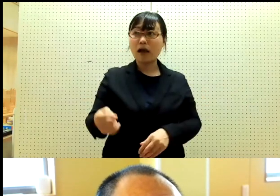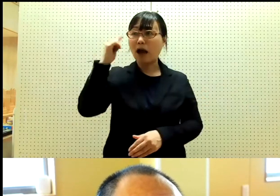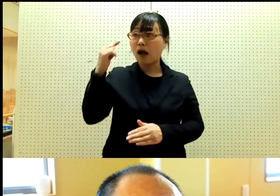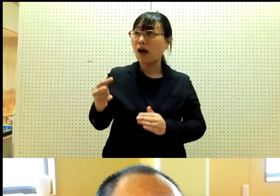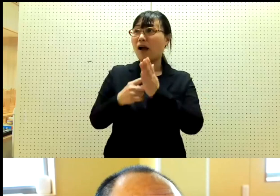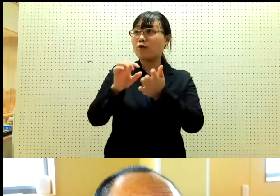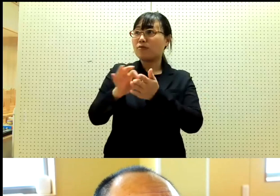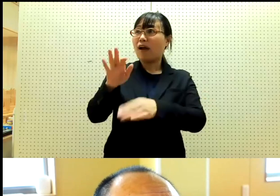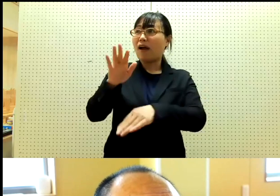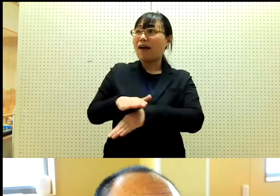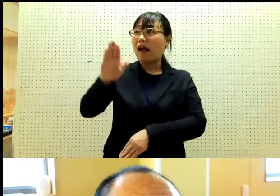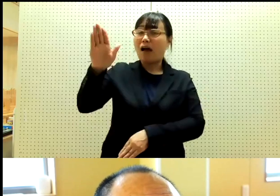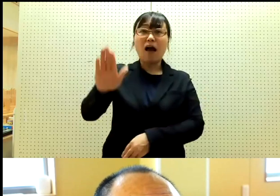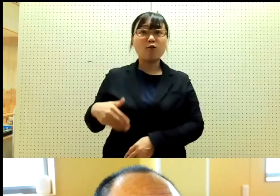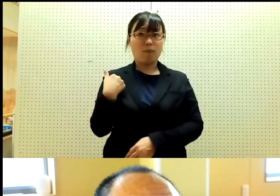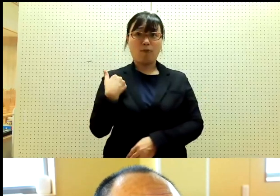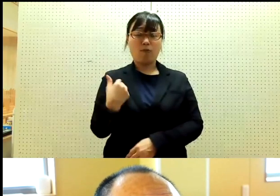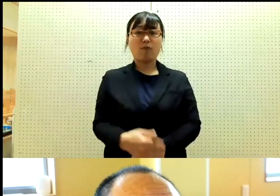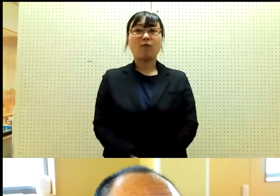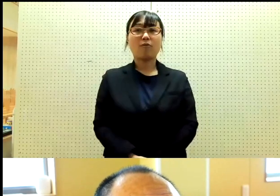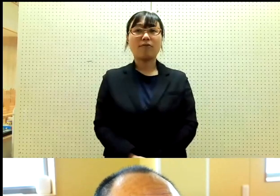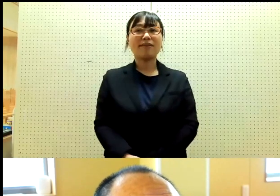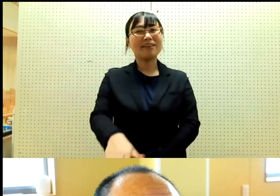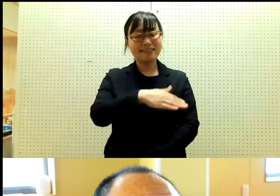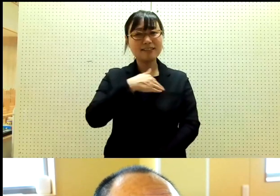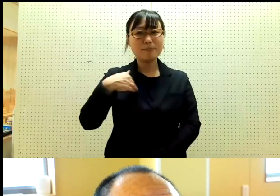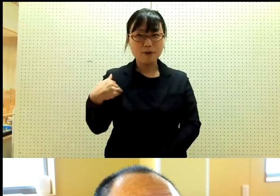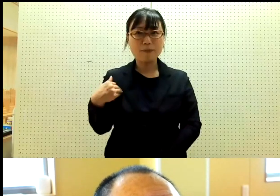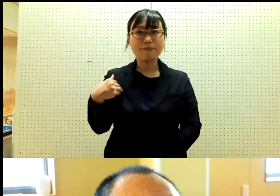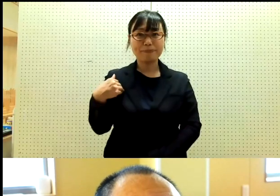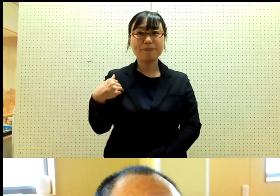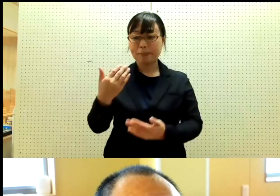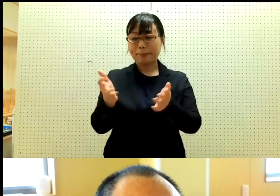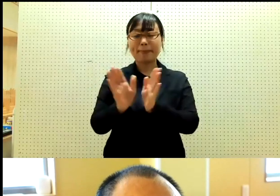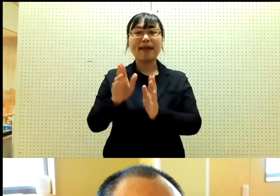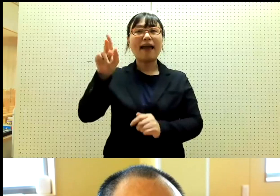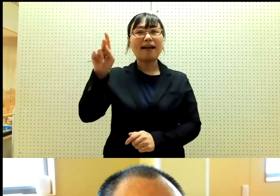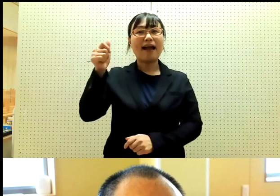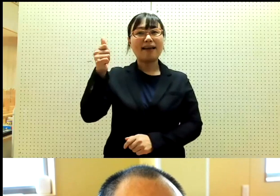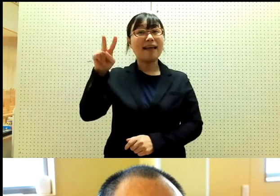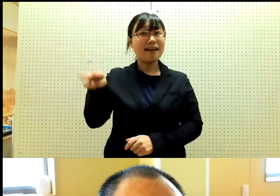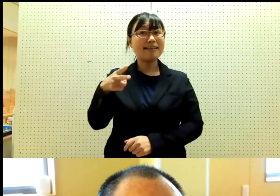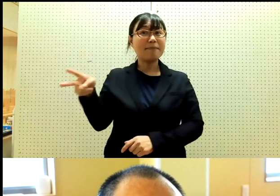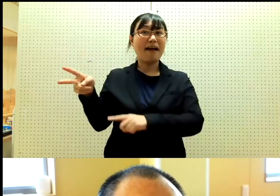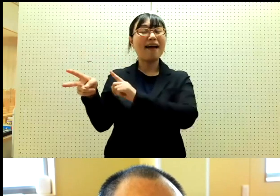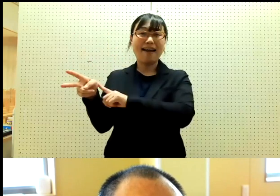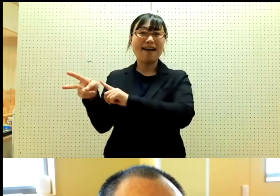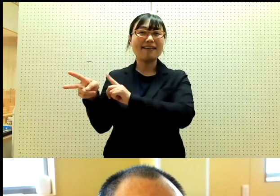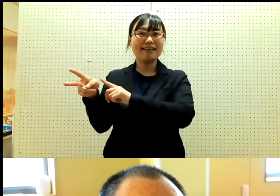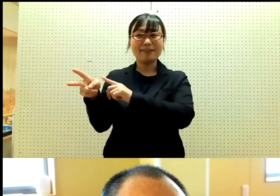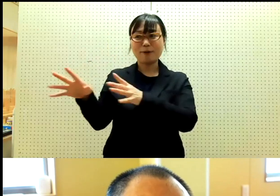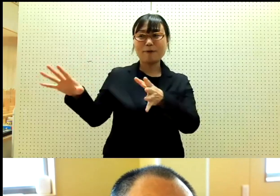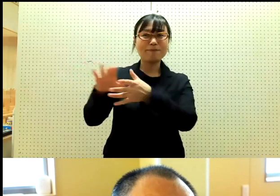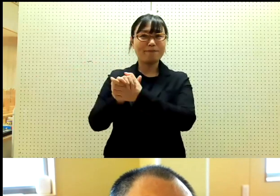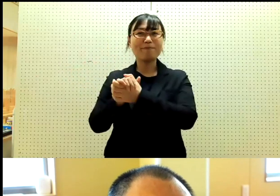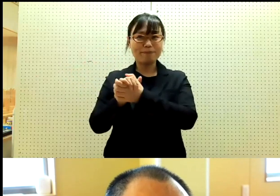うん、私たちとしてもあの語り場さんとあのオンラインのホットスクールを今度やり始めます。それから、分身